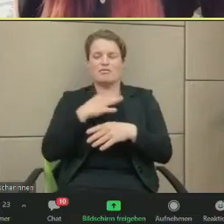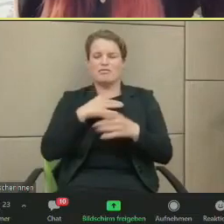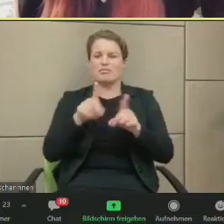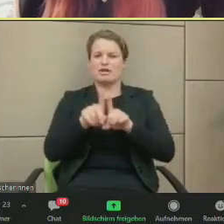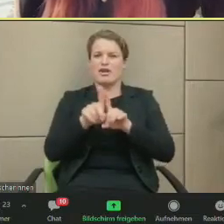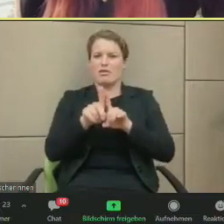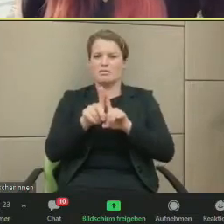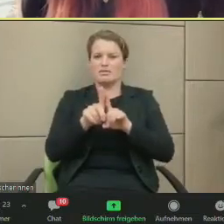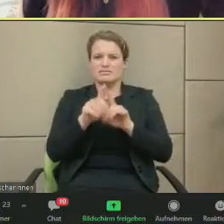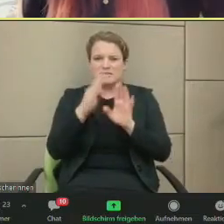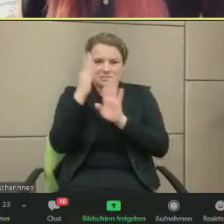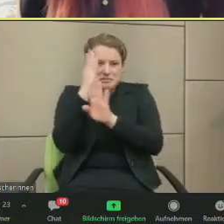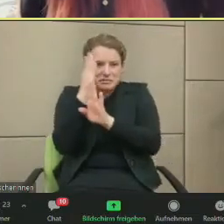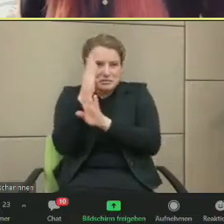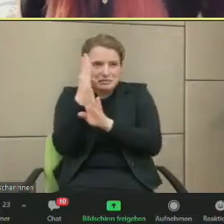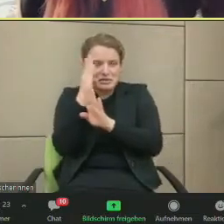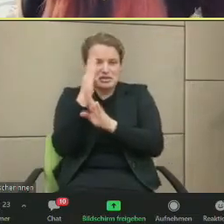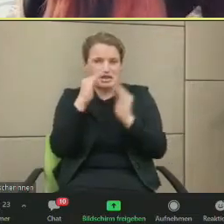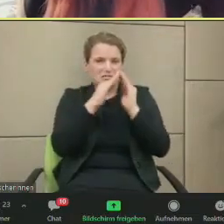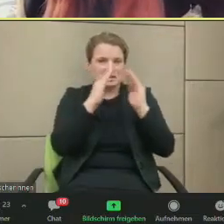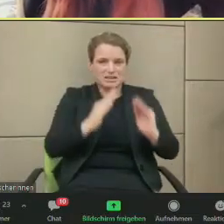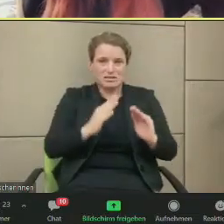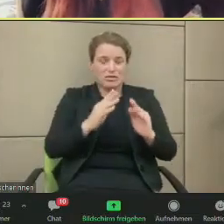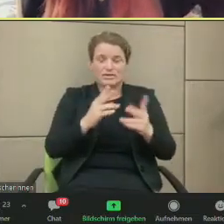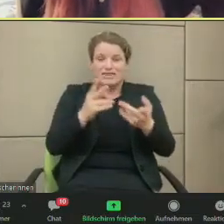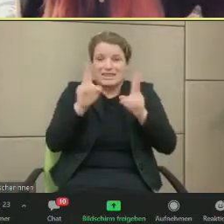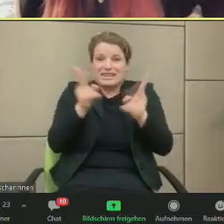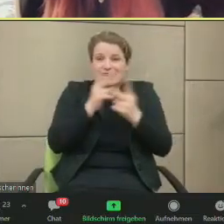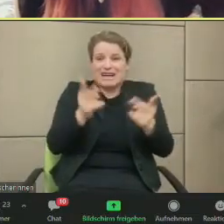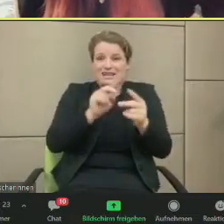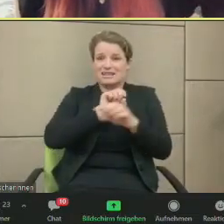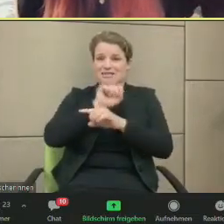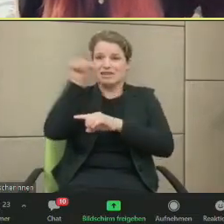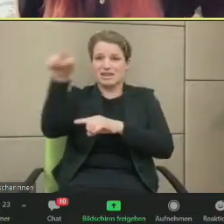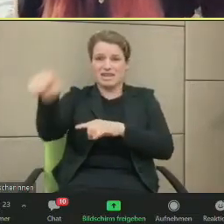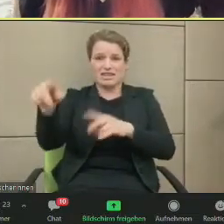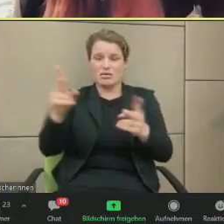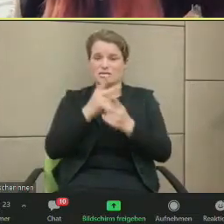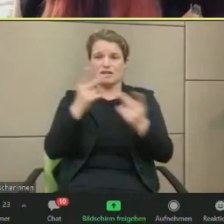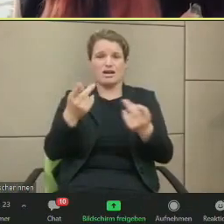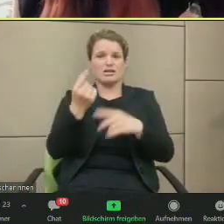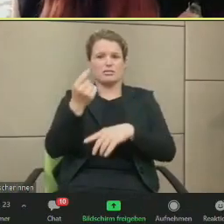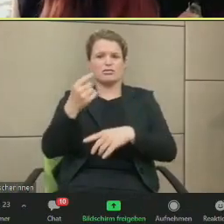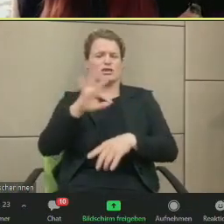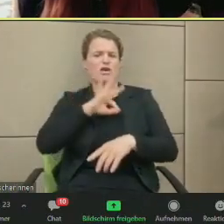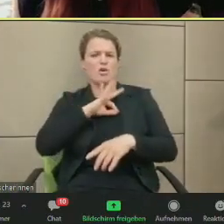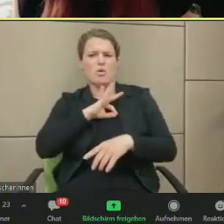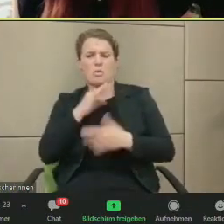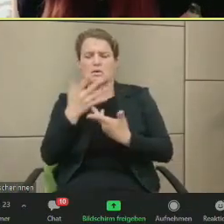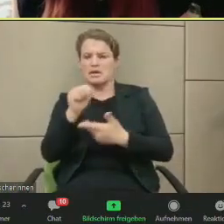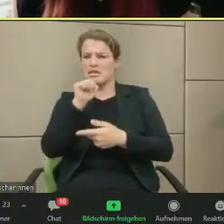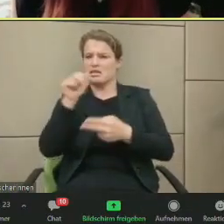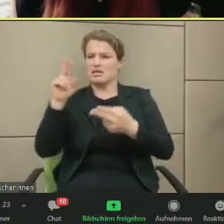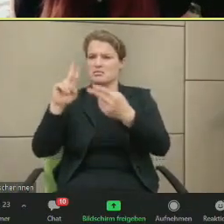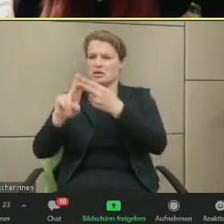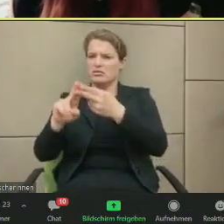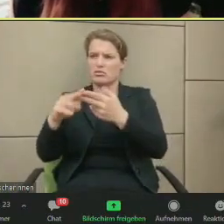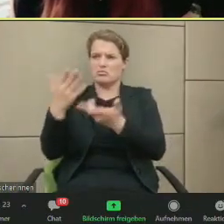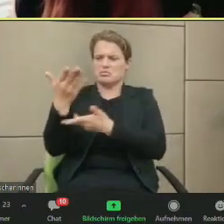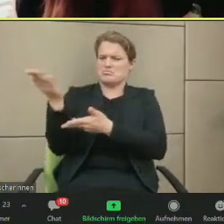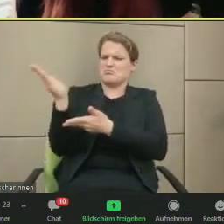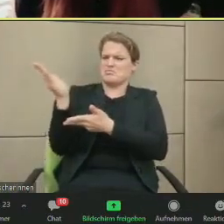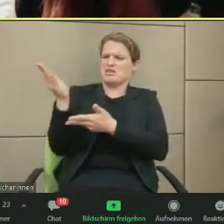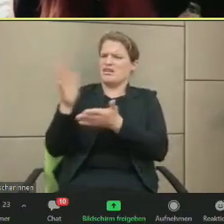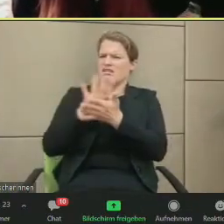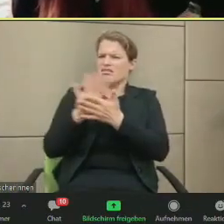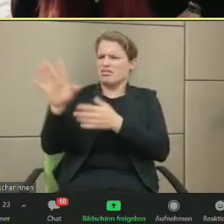weil ich konnte mein Haus kaum noch verlassen. Ich habe meine Kolleginnen nicht mehr gesehen, die wussten nicht wirklich, was mit mir los ist. Natürlich, es gab